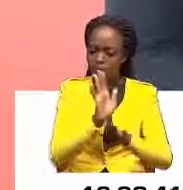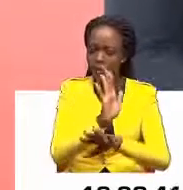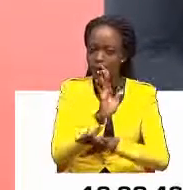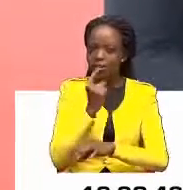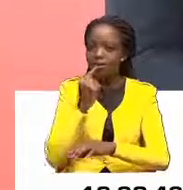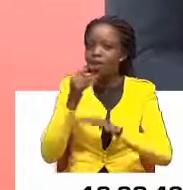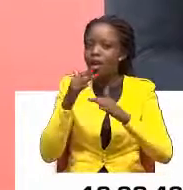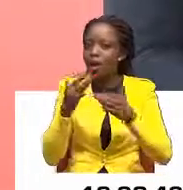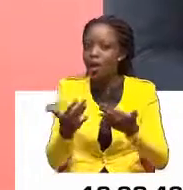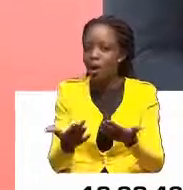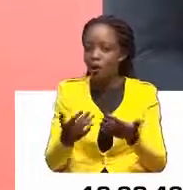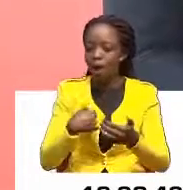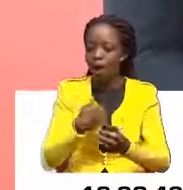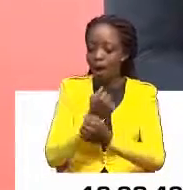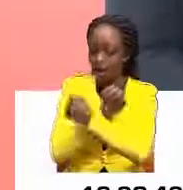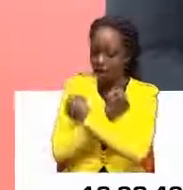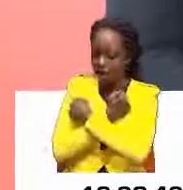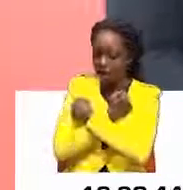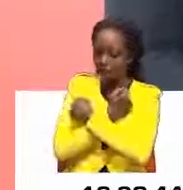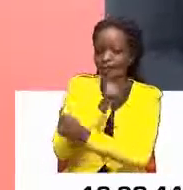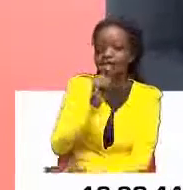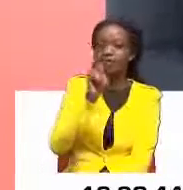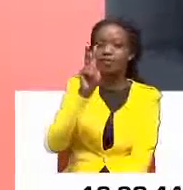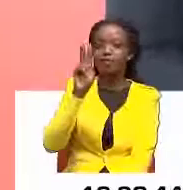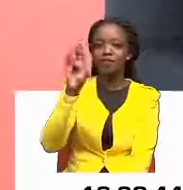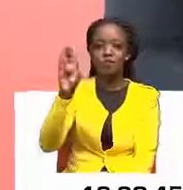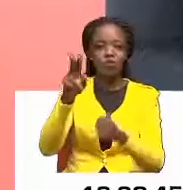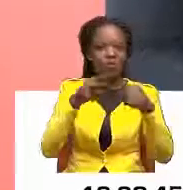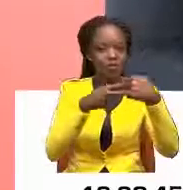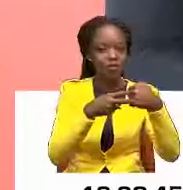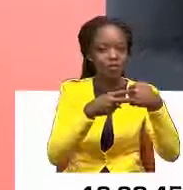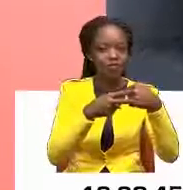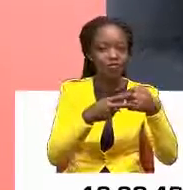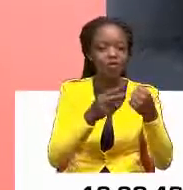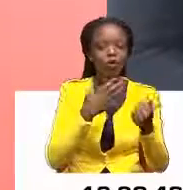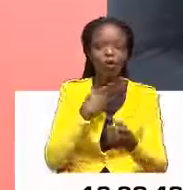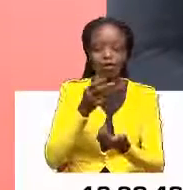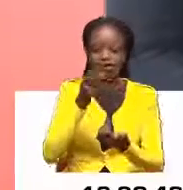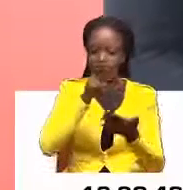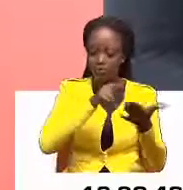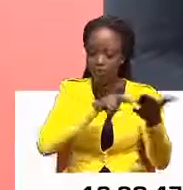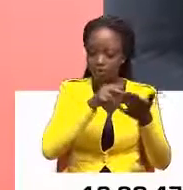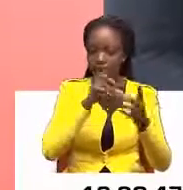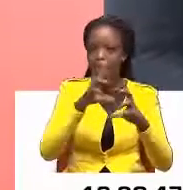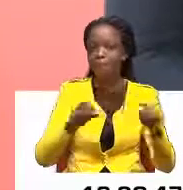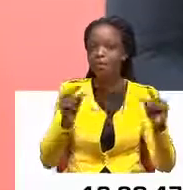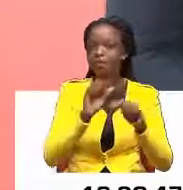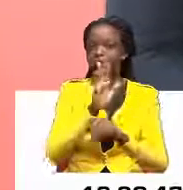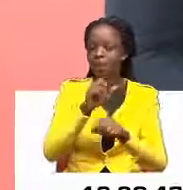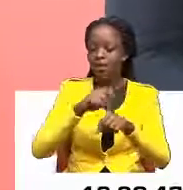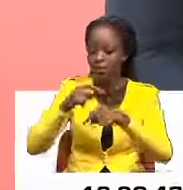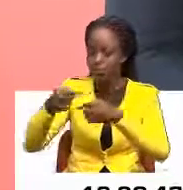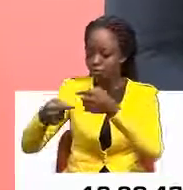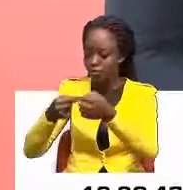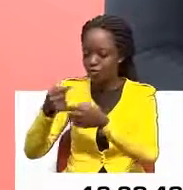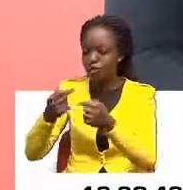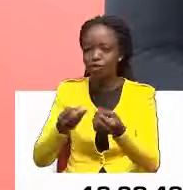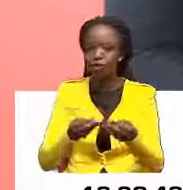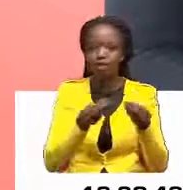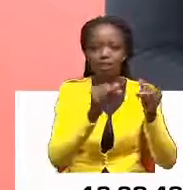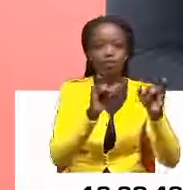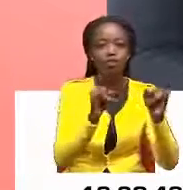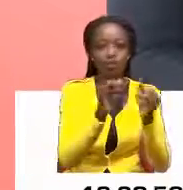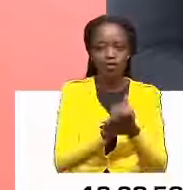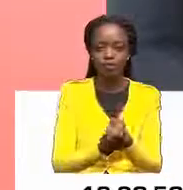unasema vipi naipenda TV47. Tungependa kuzisoma arafa zenu kadri tunavyoendelea kukupa taarifa.